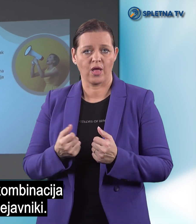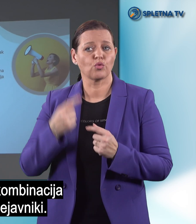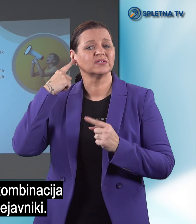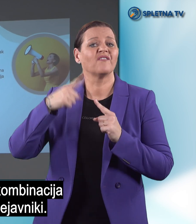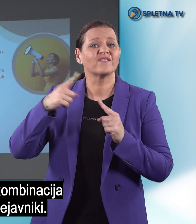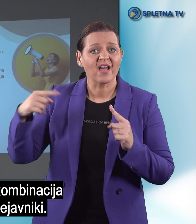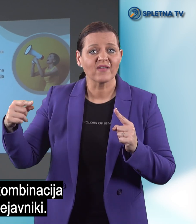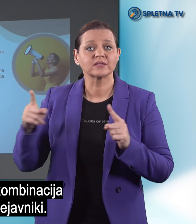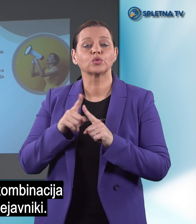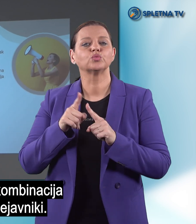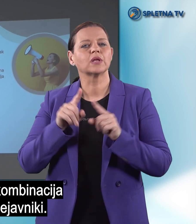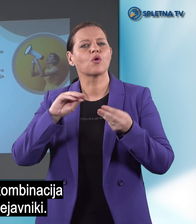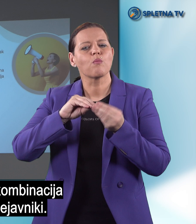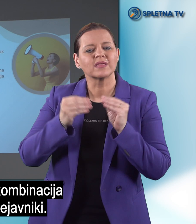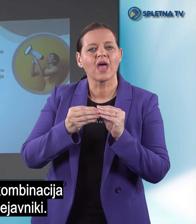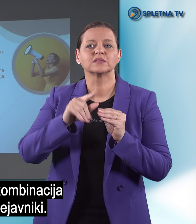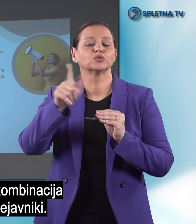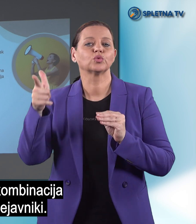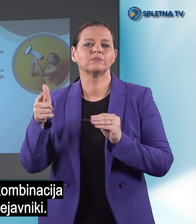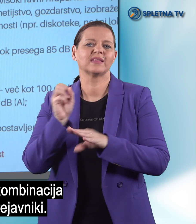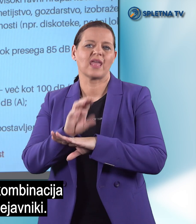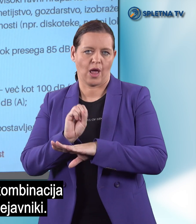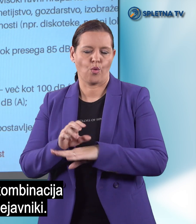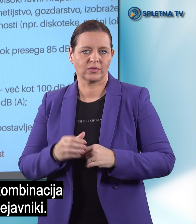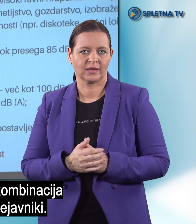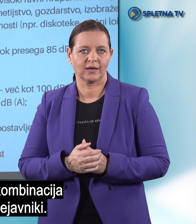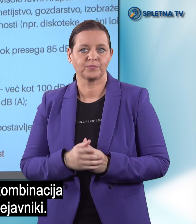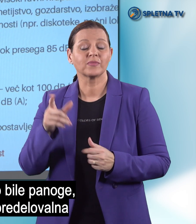in kombinacija z drugimi dejavniki.